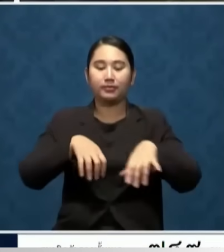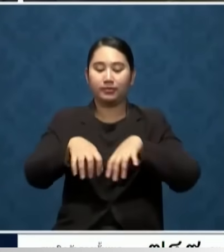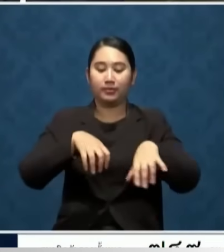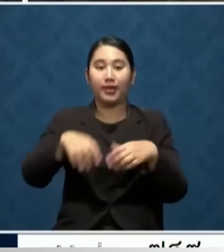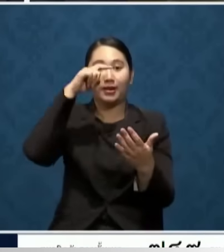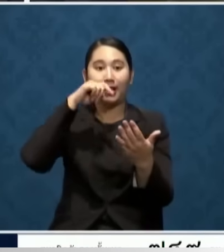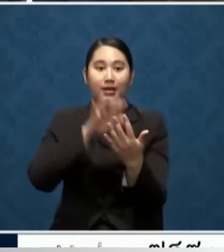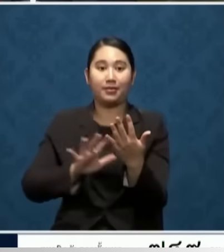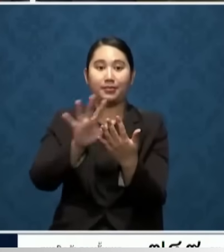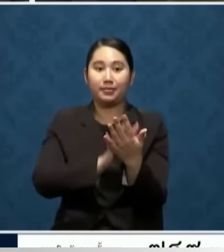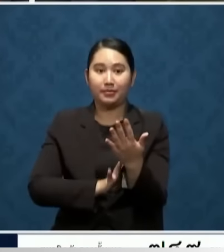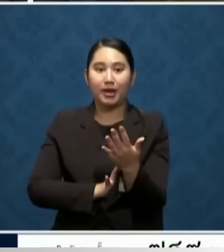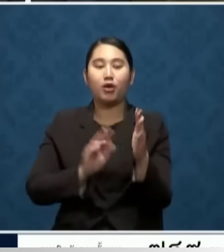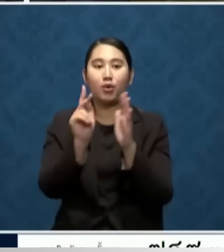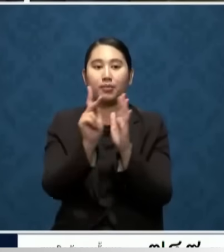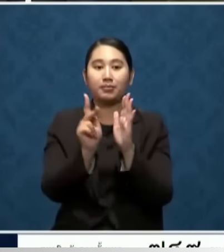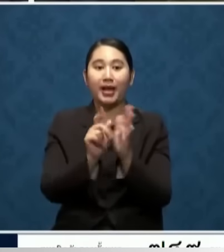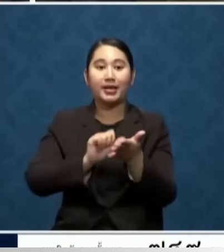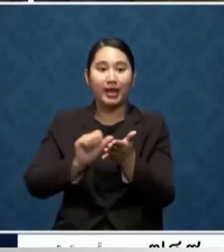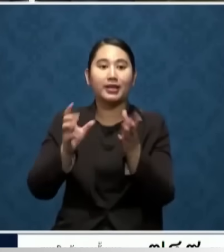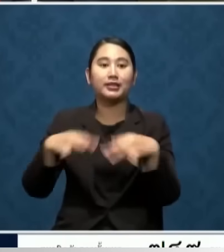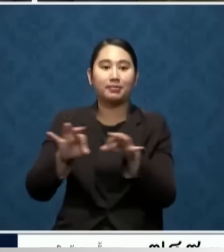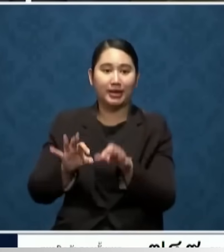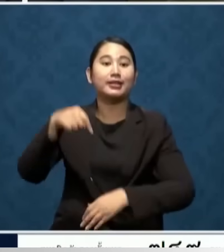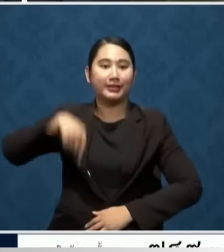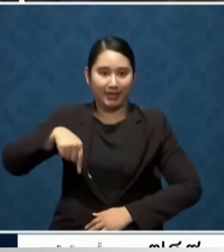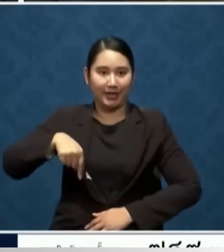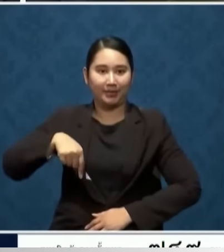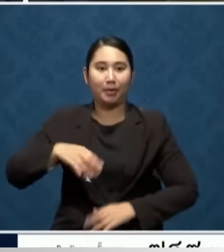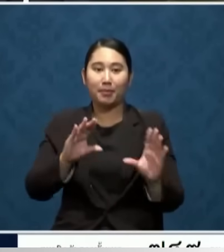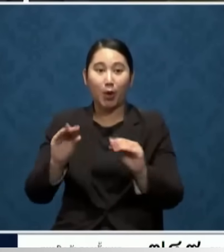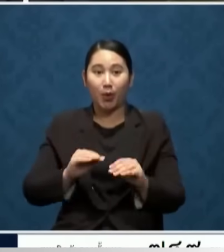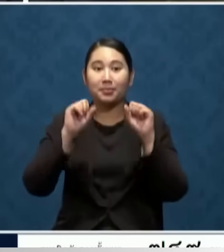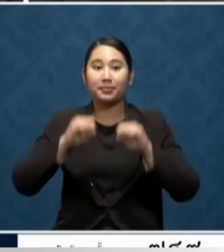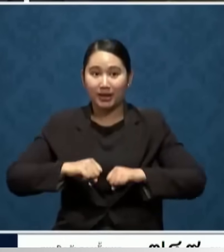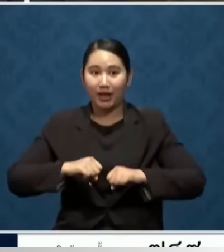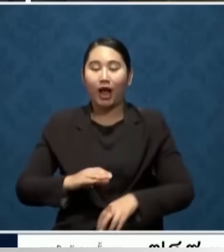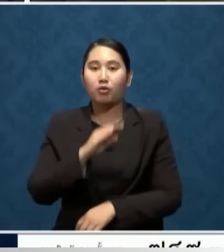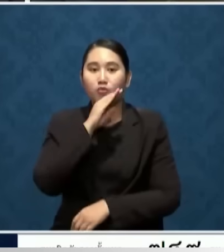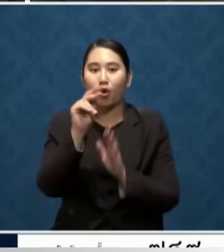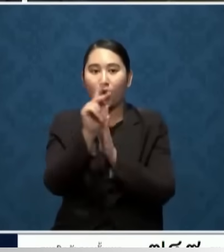ศในการที่จะแก้ไขกฎหมายอยู่ที่นิติบัญญัติครับอยู่ที่นี่และเมื่อเรายื่นเสนอ